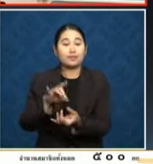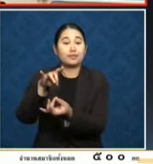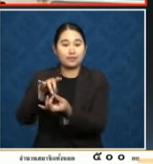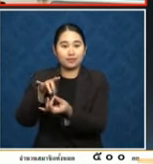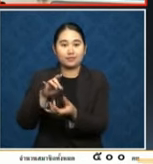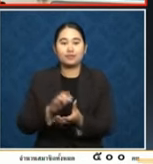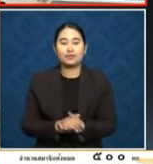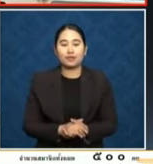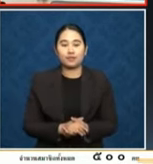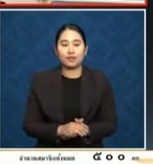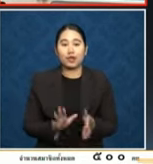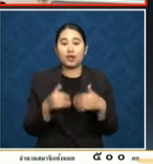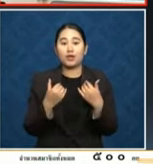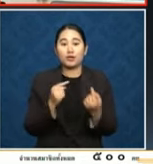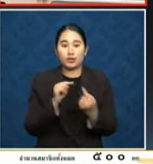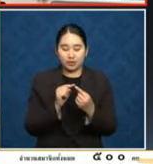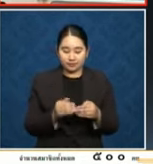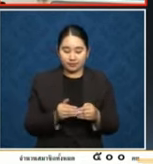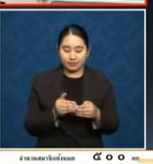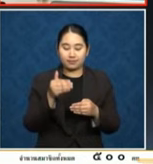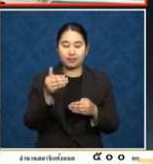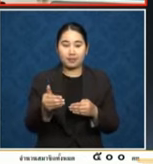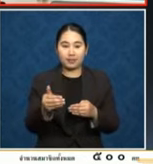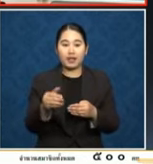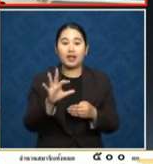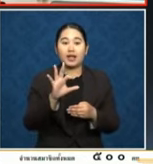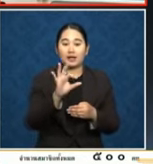ทัยระหว่างกิโลเมตรที่